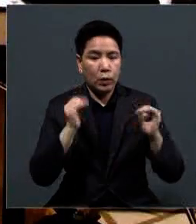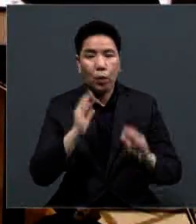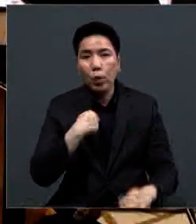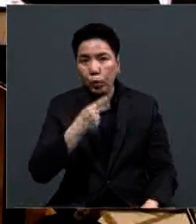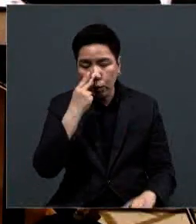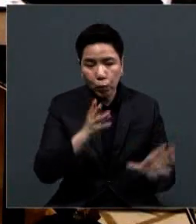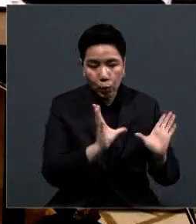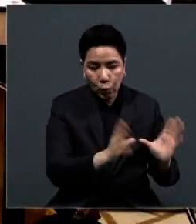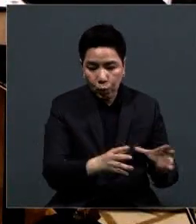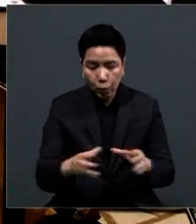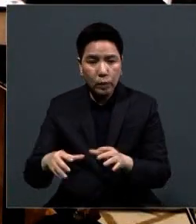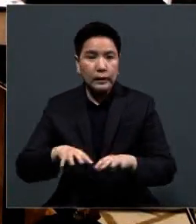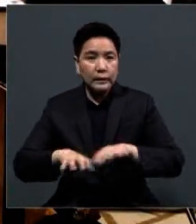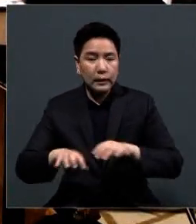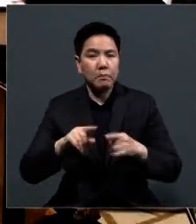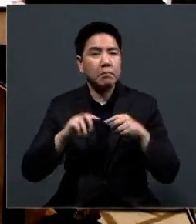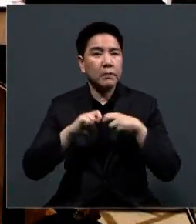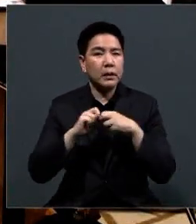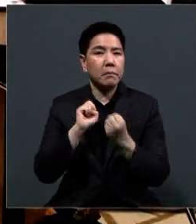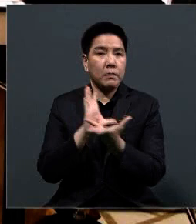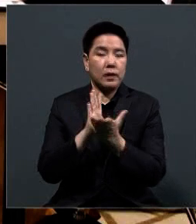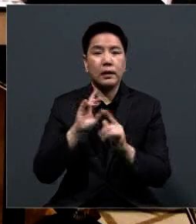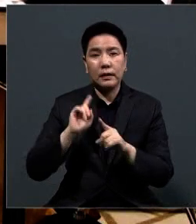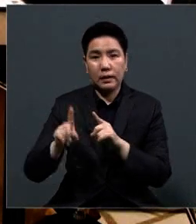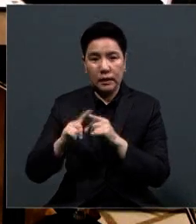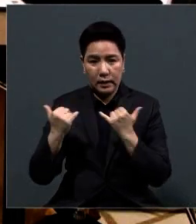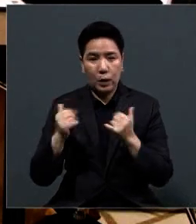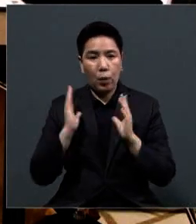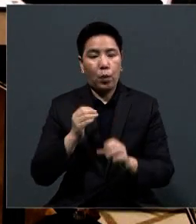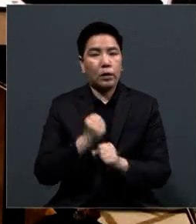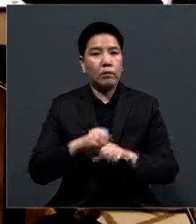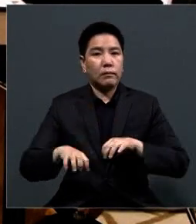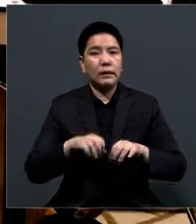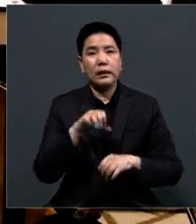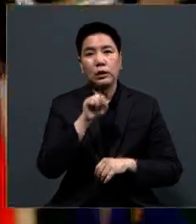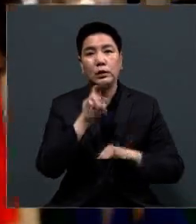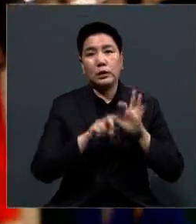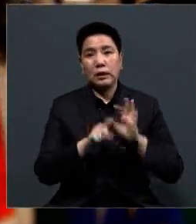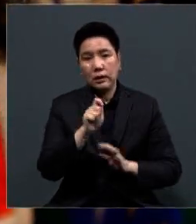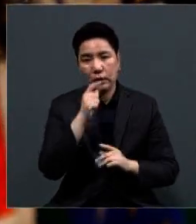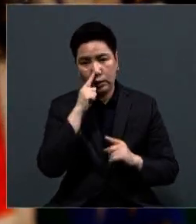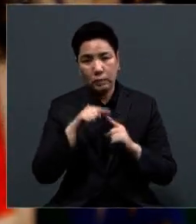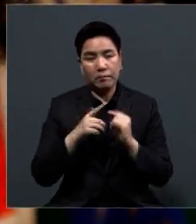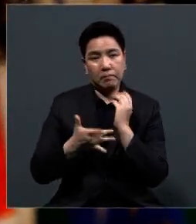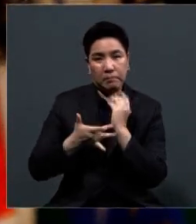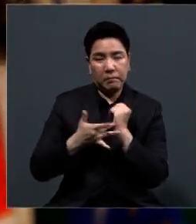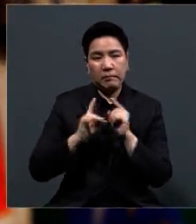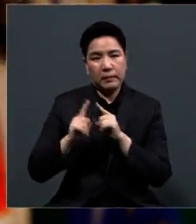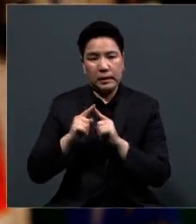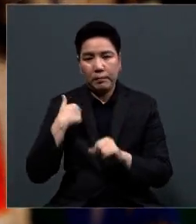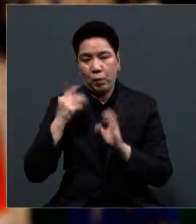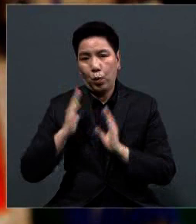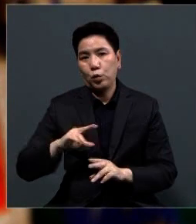ชมทุกกลุ่มการบริหารจัดการภาวะวิกฤตและภัยพิบัติโดยมีบุคลากรสื่อได้รับการพัฒนาทักษะกว่า 2,000คน